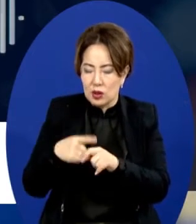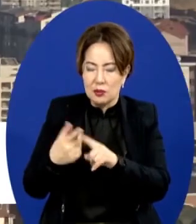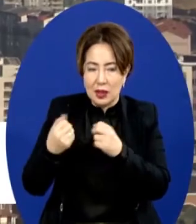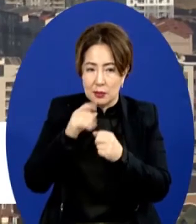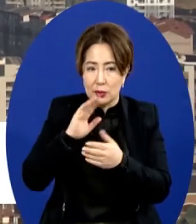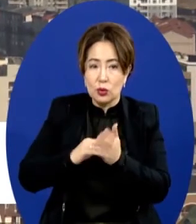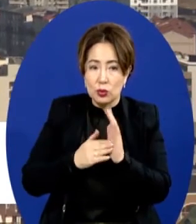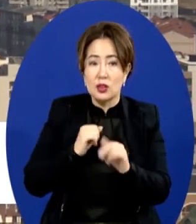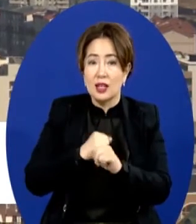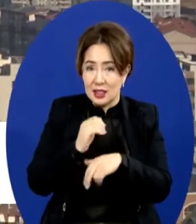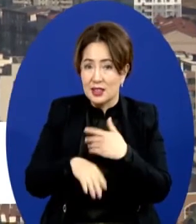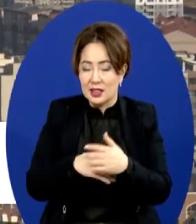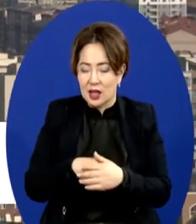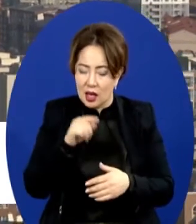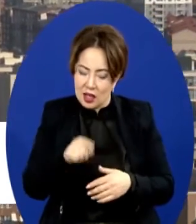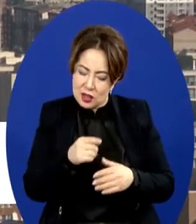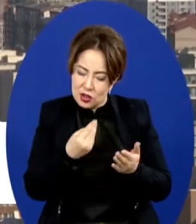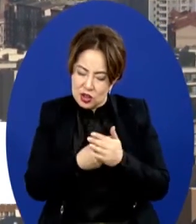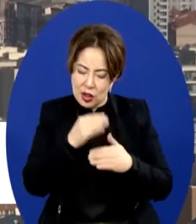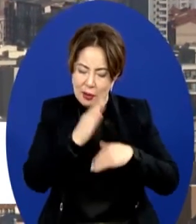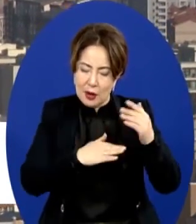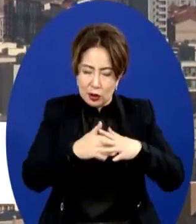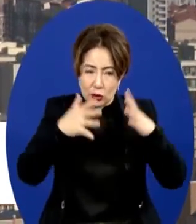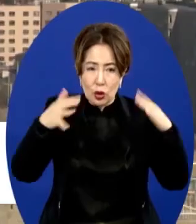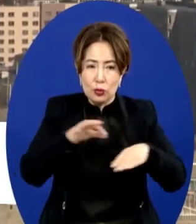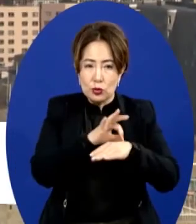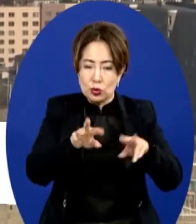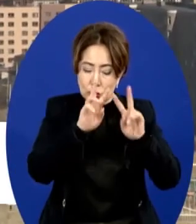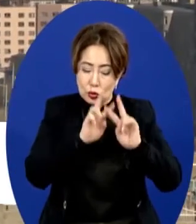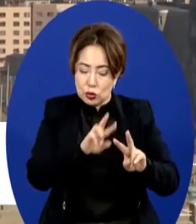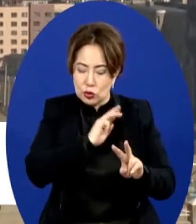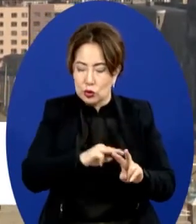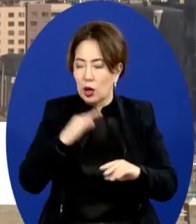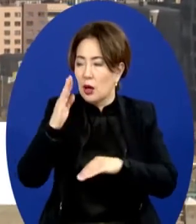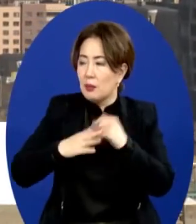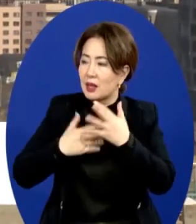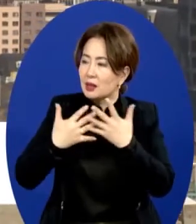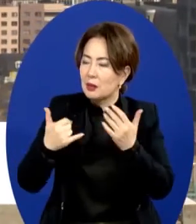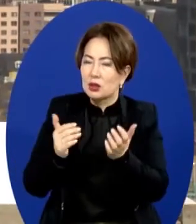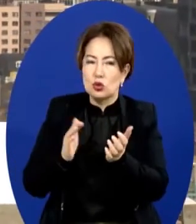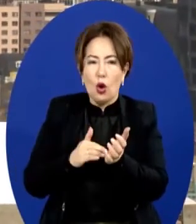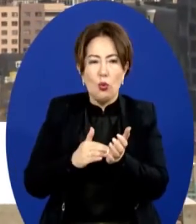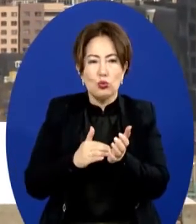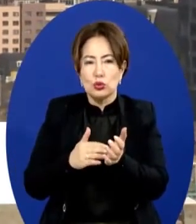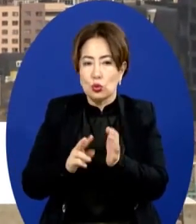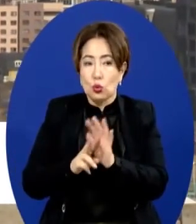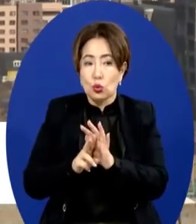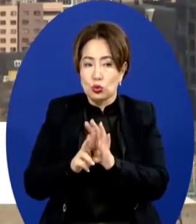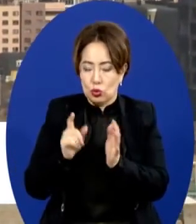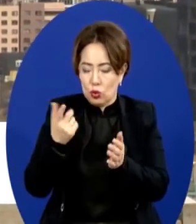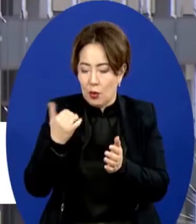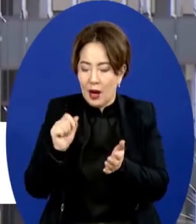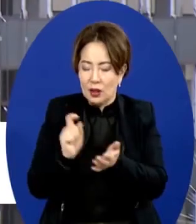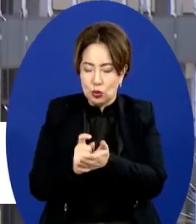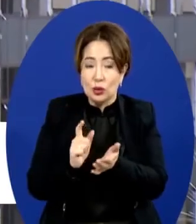байна. Энэ мэт барилгын салбарт томоохон төслүүдэд үргэлжлүүлэхийн тулд барилгын материалын өмсөлт үүсэхгүй байх нь хамгийн чухал гэдгийг албаныхан